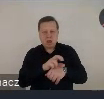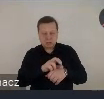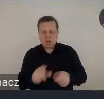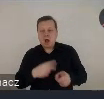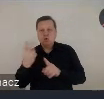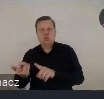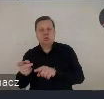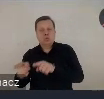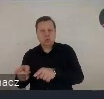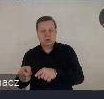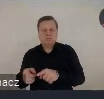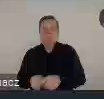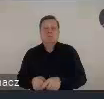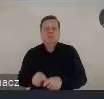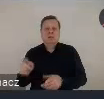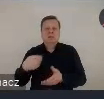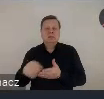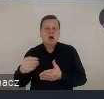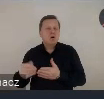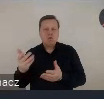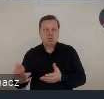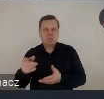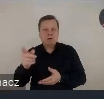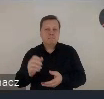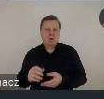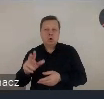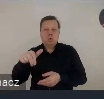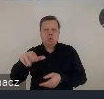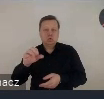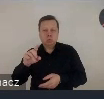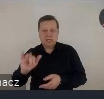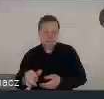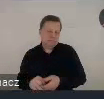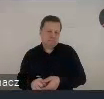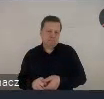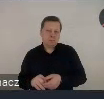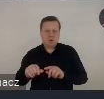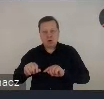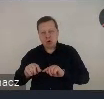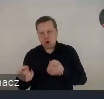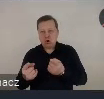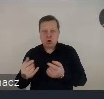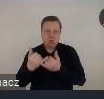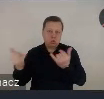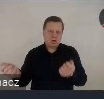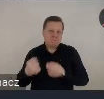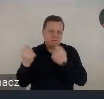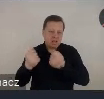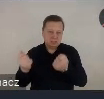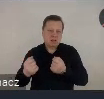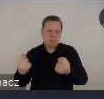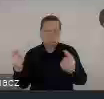druga związana z zakupem usług i organizacji różnych wydarzeń,